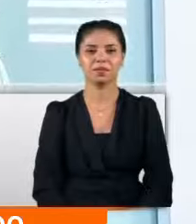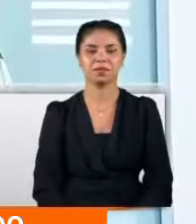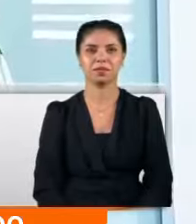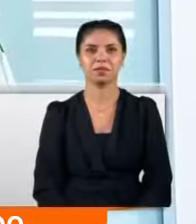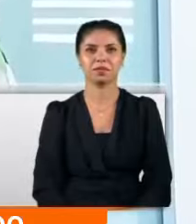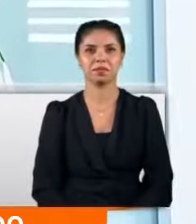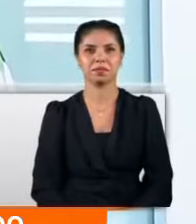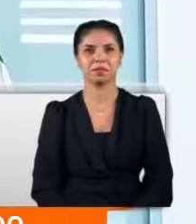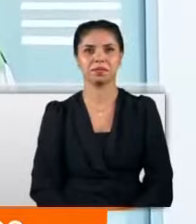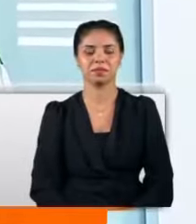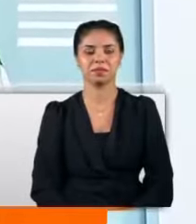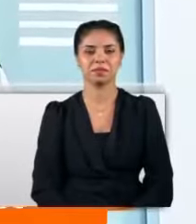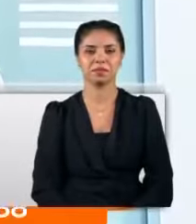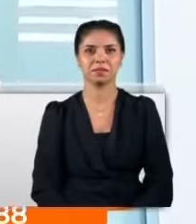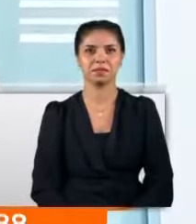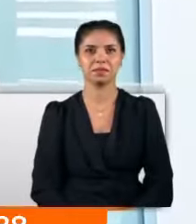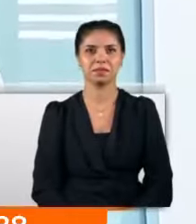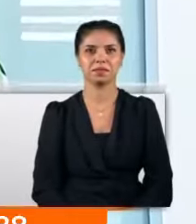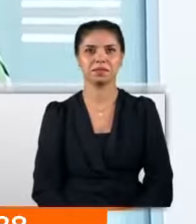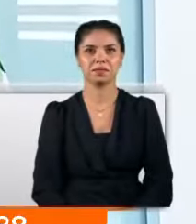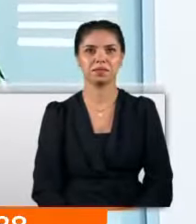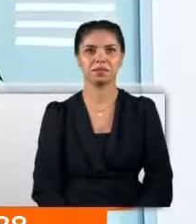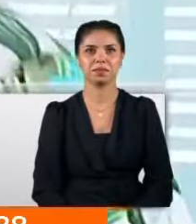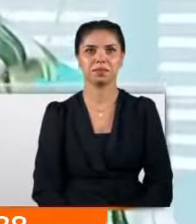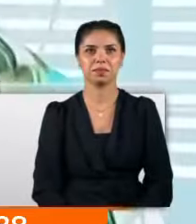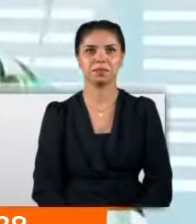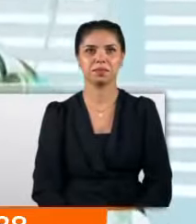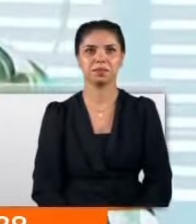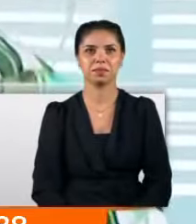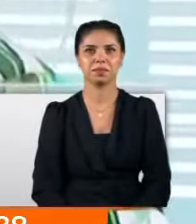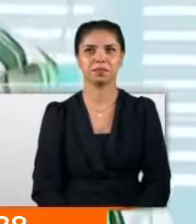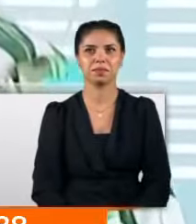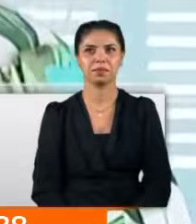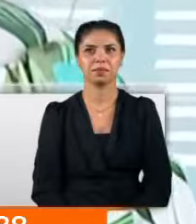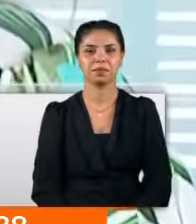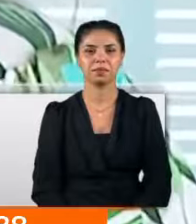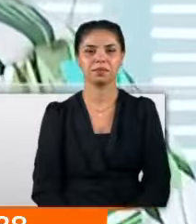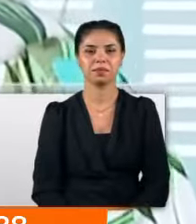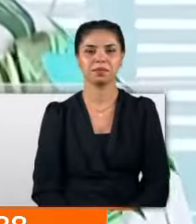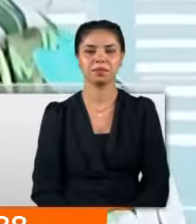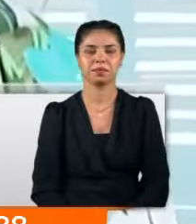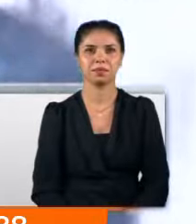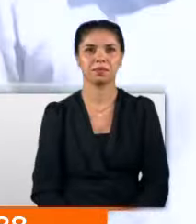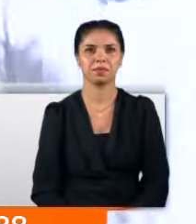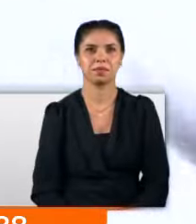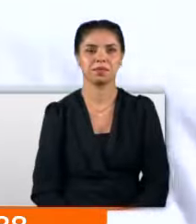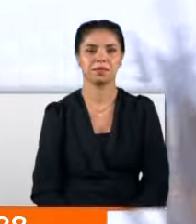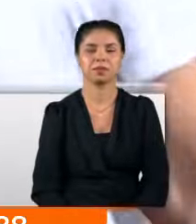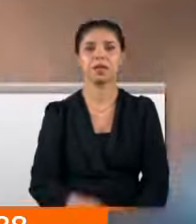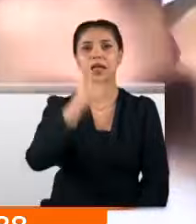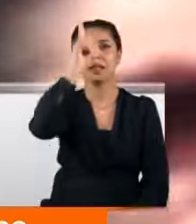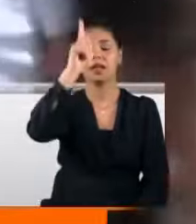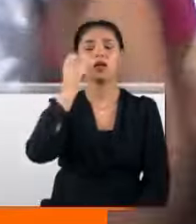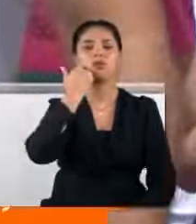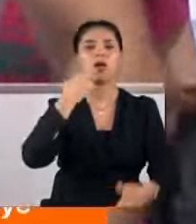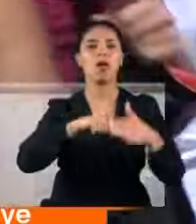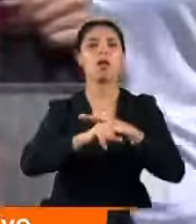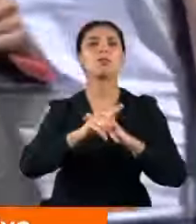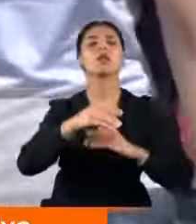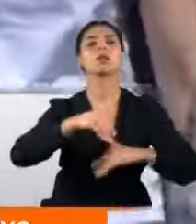yaşadığımı başkası yaşamasın diyerek bu işe giriştik. Kaç yıldır bu şefimiz? Ortalama 5 yıldır. Sadece aldatma